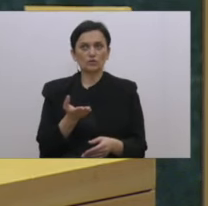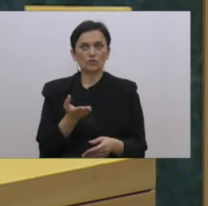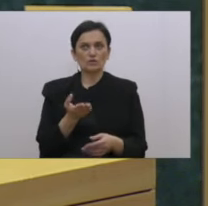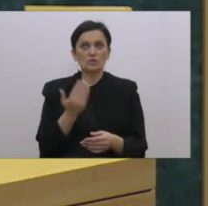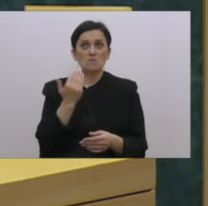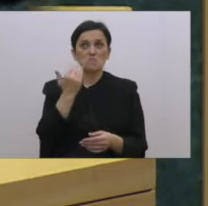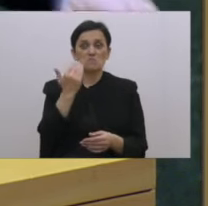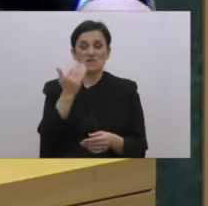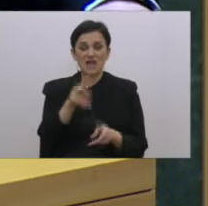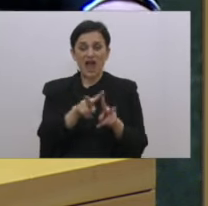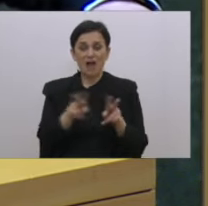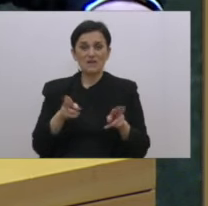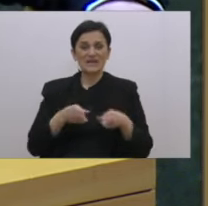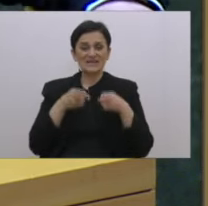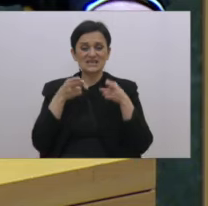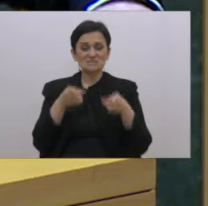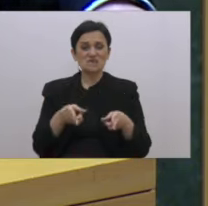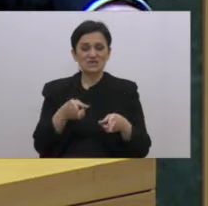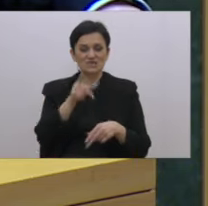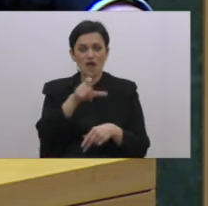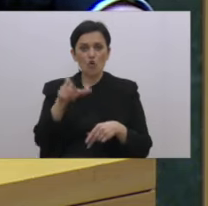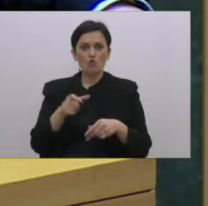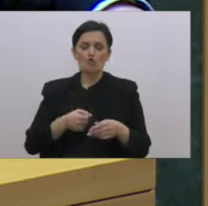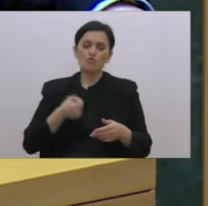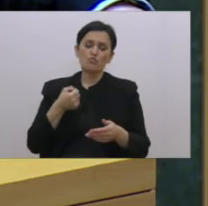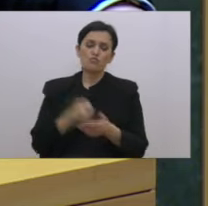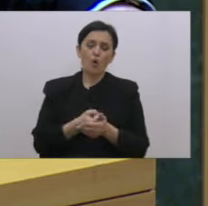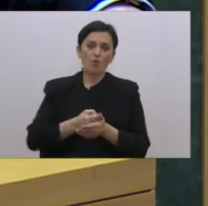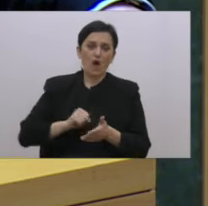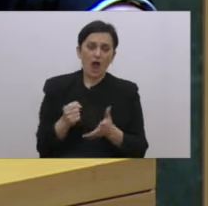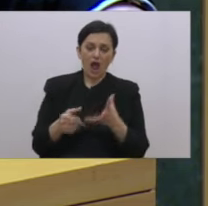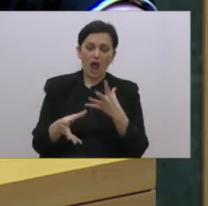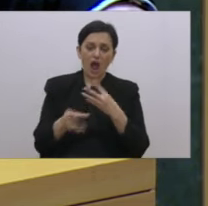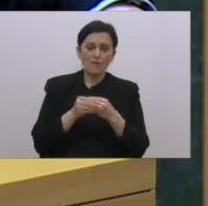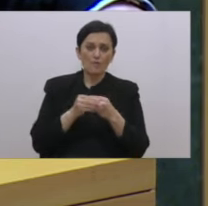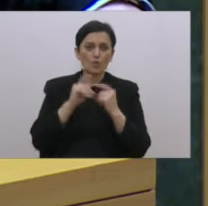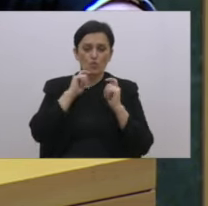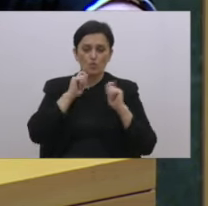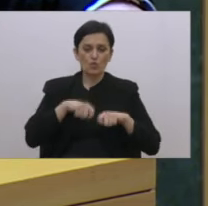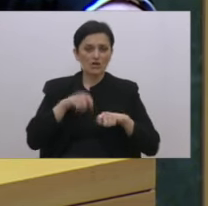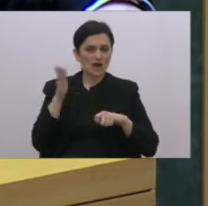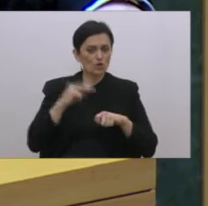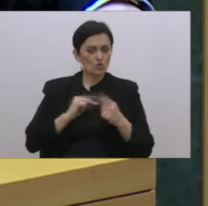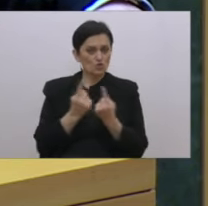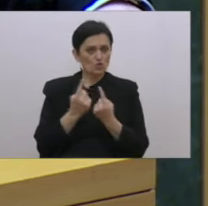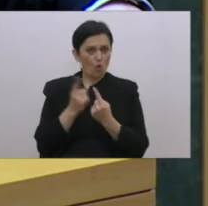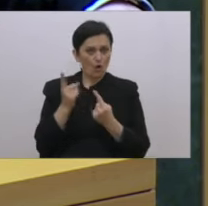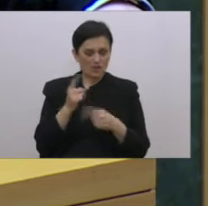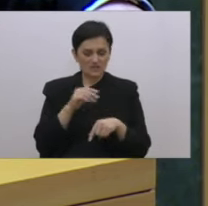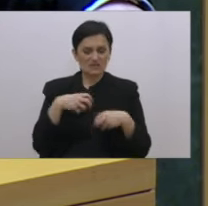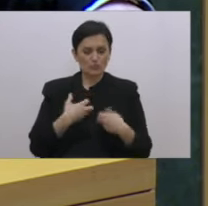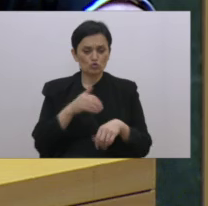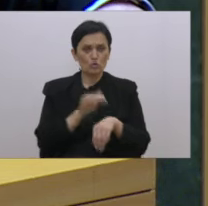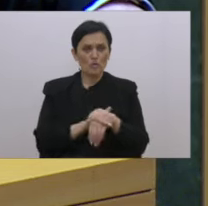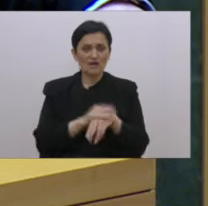ის და მისი მაგვარი კრიმინალები, რომ ბოლომდე შეიამხანაგეს ჩვენმა უკრაინელმა კოლეგებმა, ესეც სამწუხარო ფაქტია.